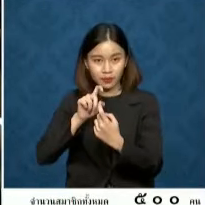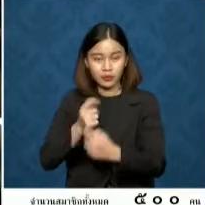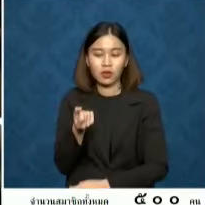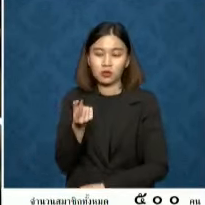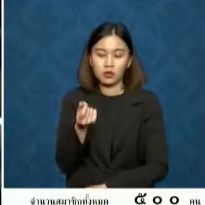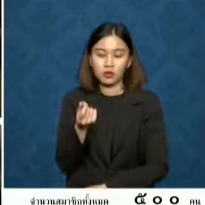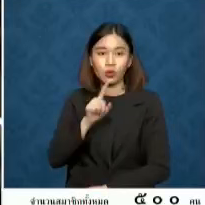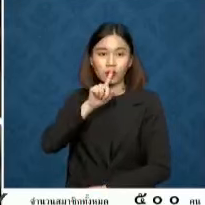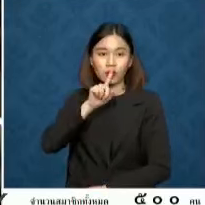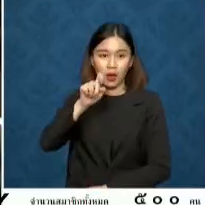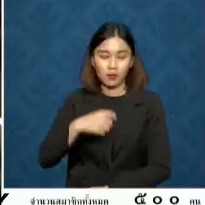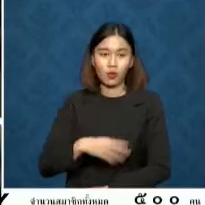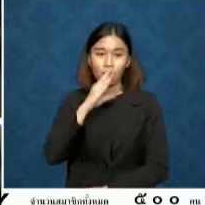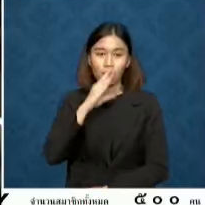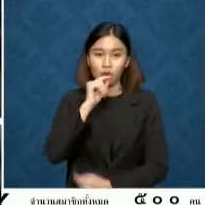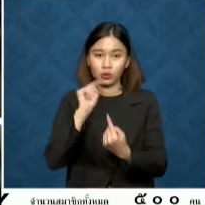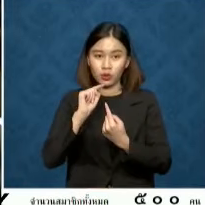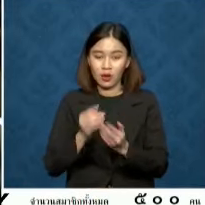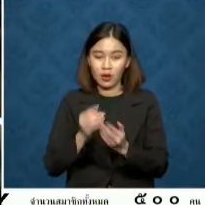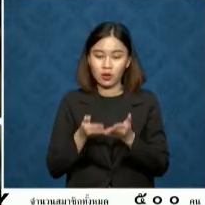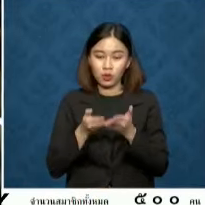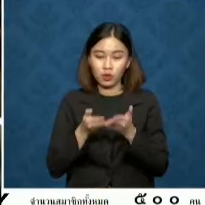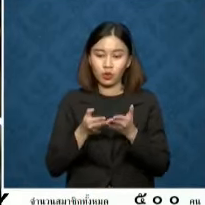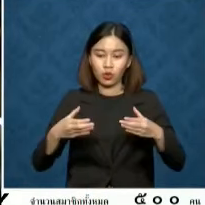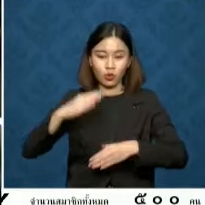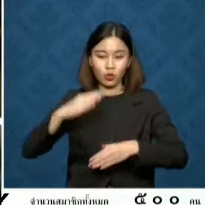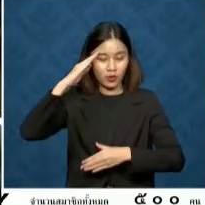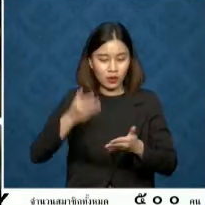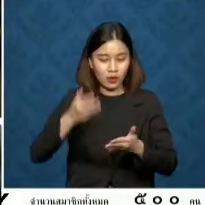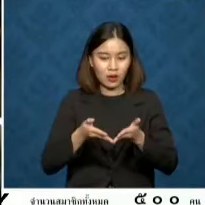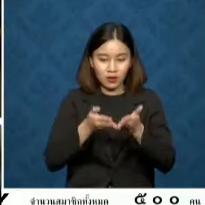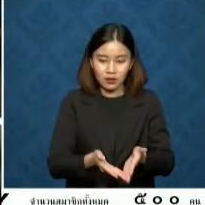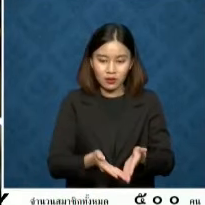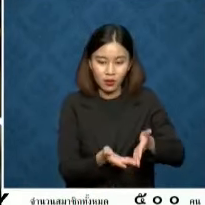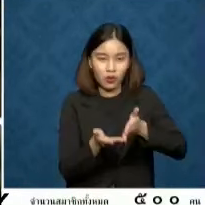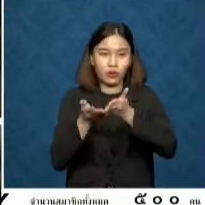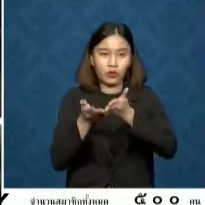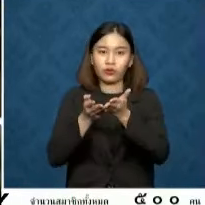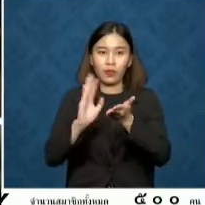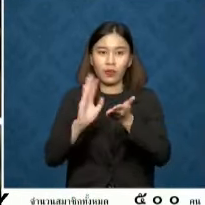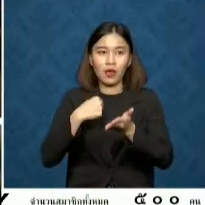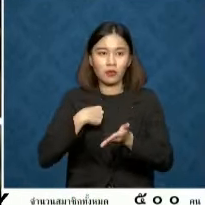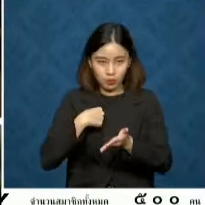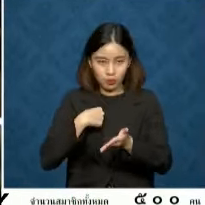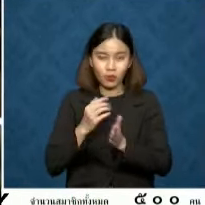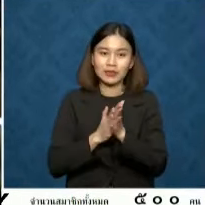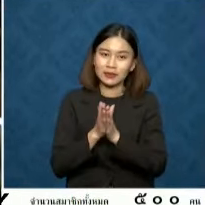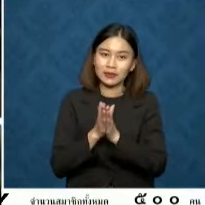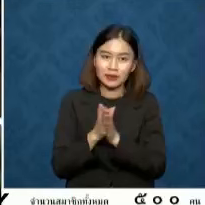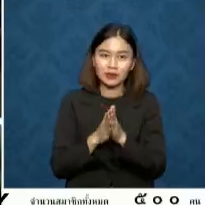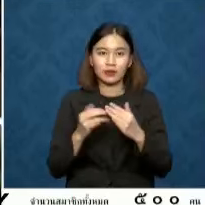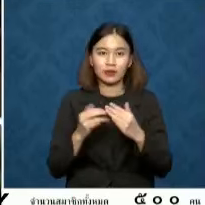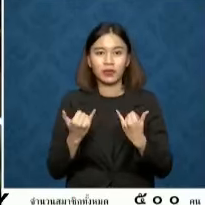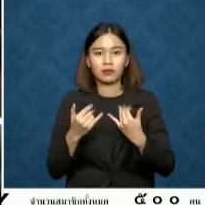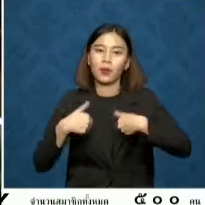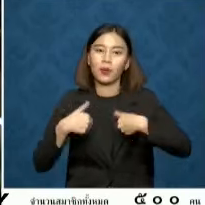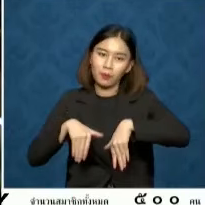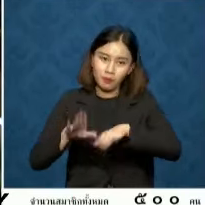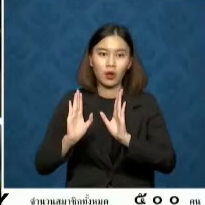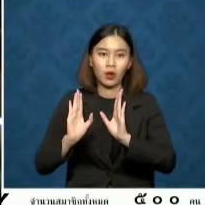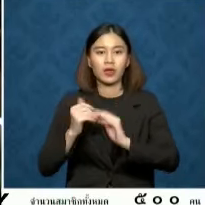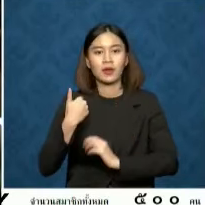ผมตั้งกระทู้สดถามท่านผมพูดถึงขนาดที่ว่าเรือกองทัพเรือเนี่ยจะไม่กู้เรือขึ้นมาแน่นอนผมท้าทายขนาดนี้แต่ท่านก็ยังปล่อยให้มันเกิดขึ้นจ